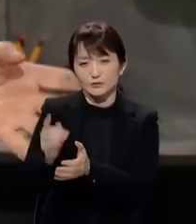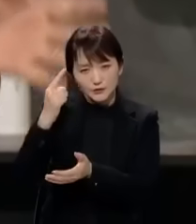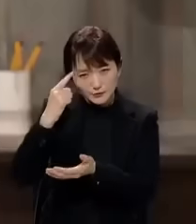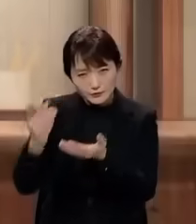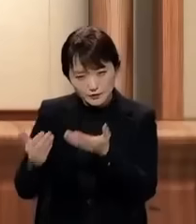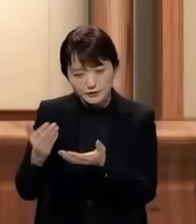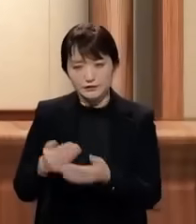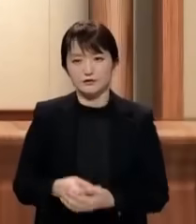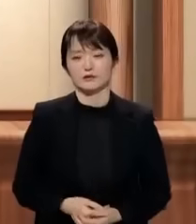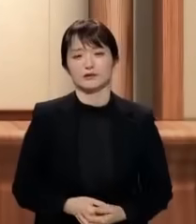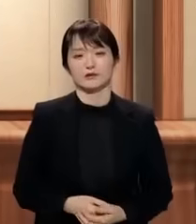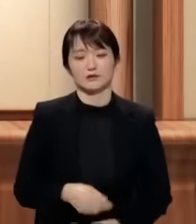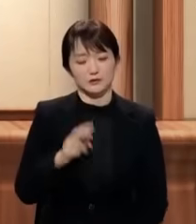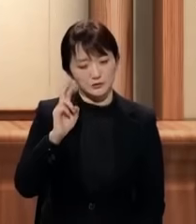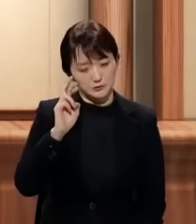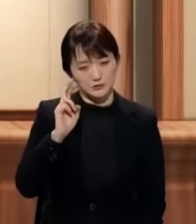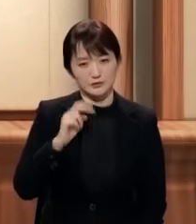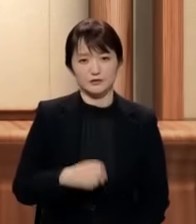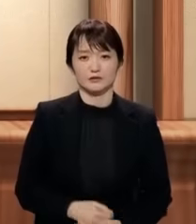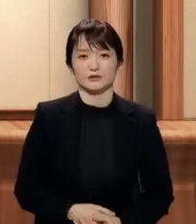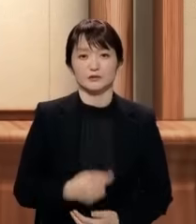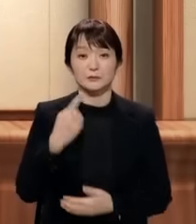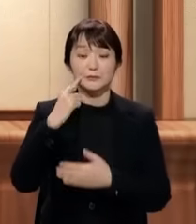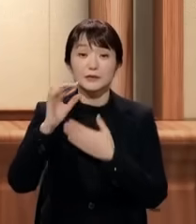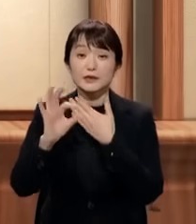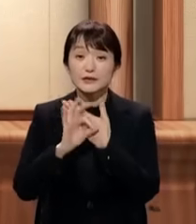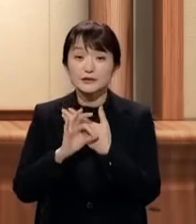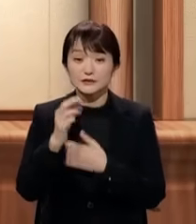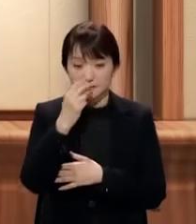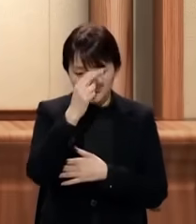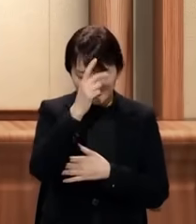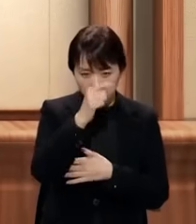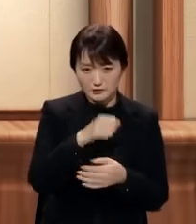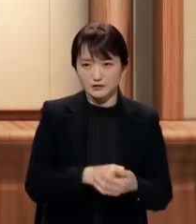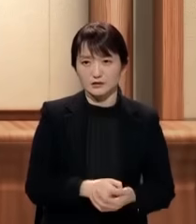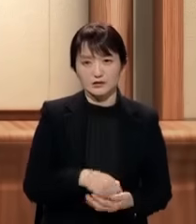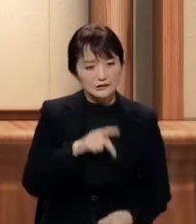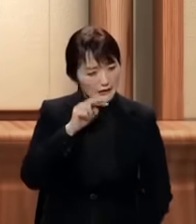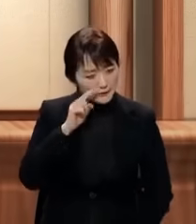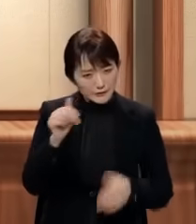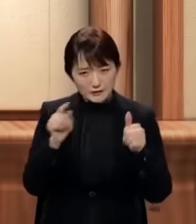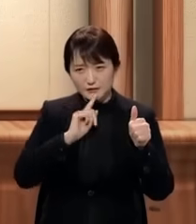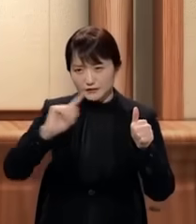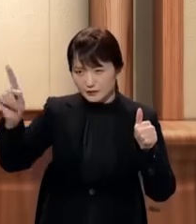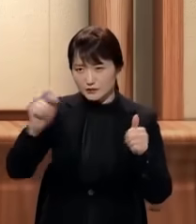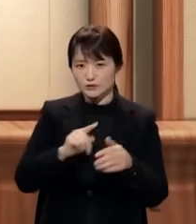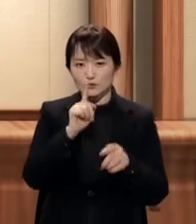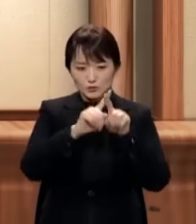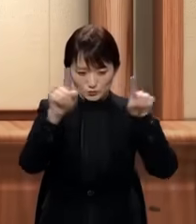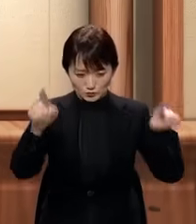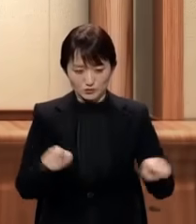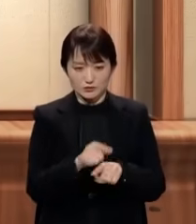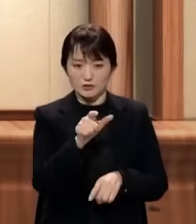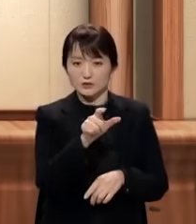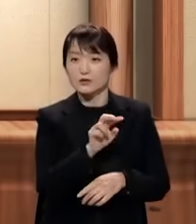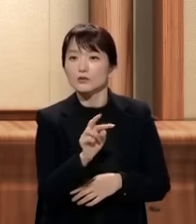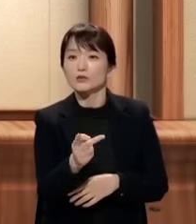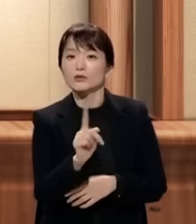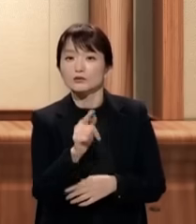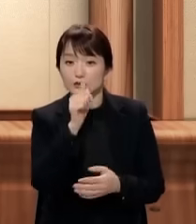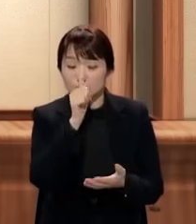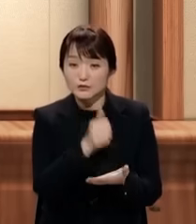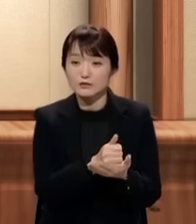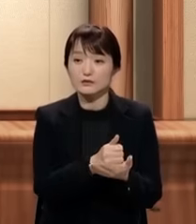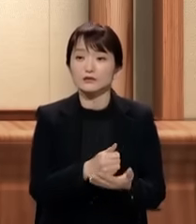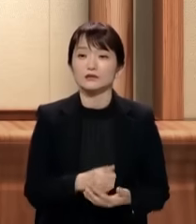추측이고 가정이긴 한데요 만약에 검찰에서 예비적 기소를 한다든지 공소장을 바꿨다고 하면 이게 어떤 범죄가 성립할